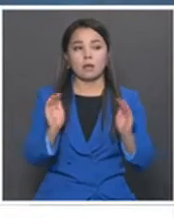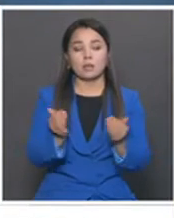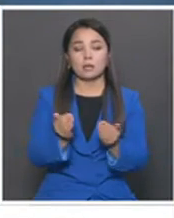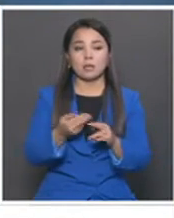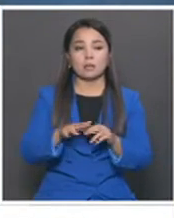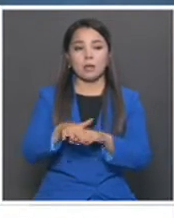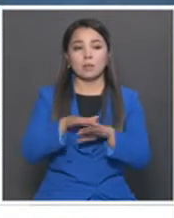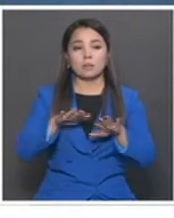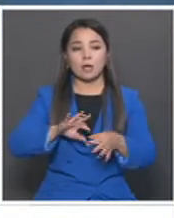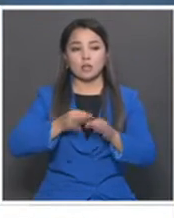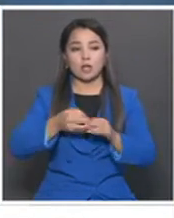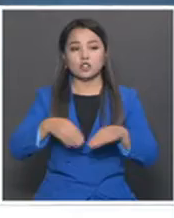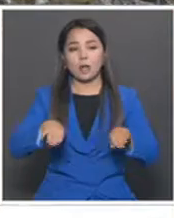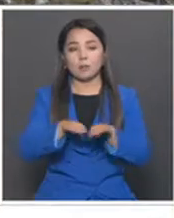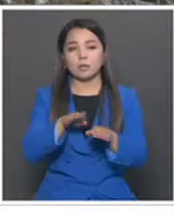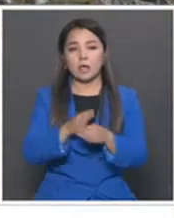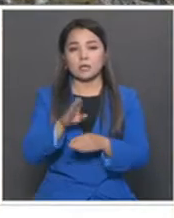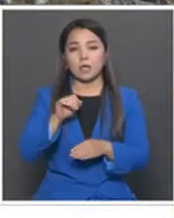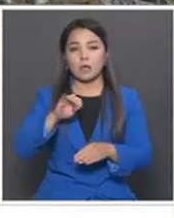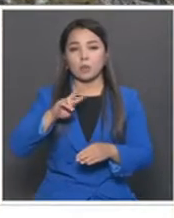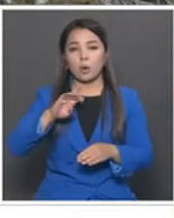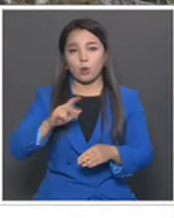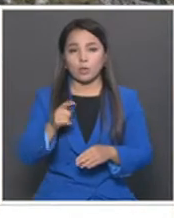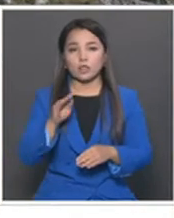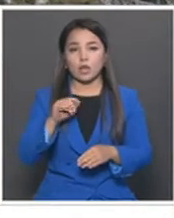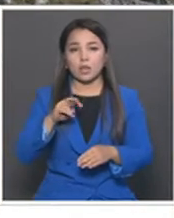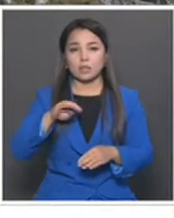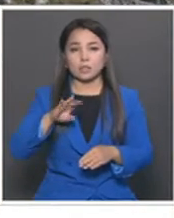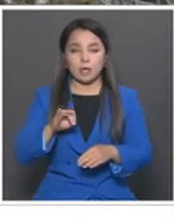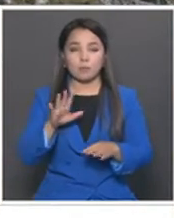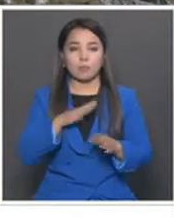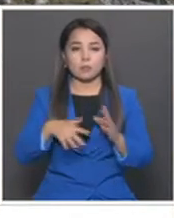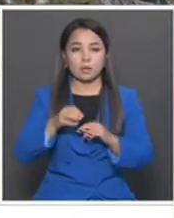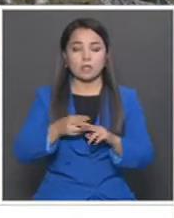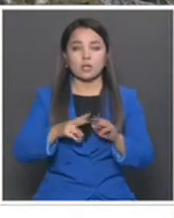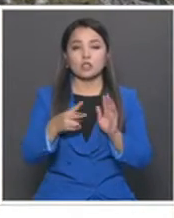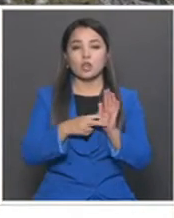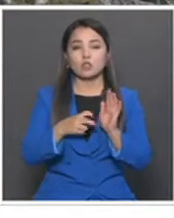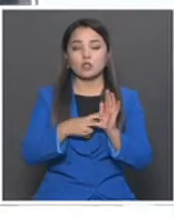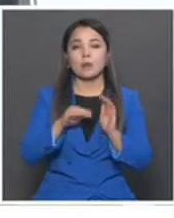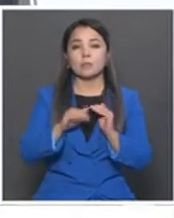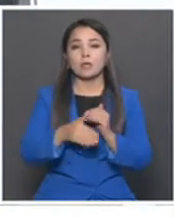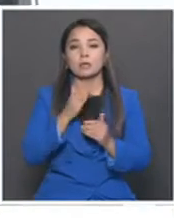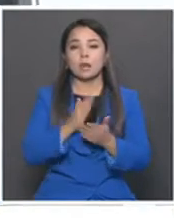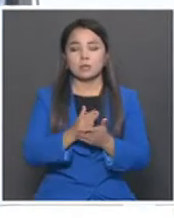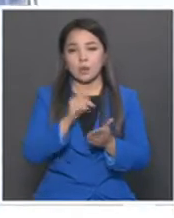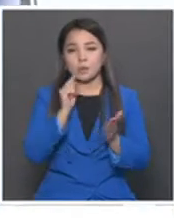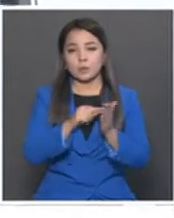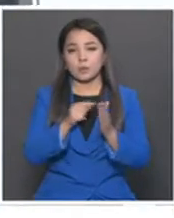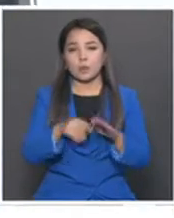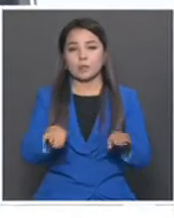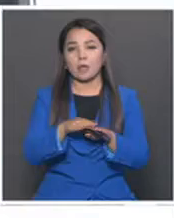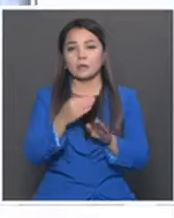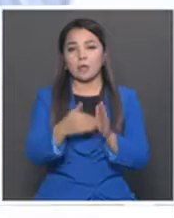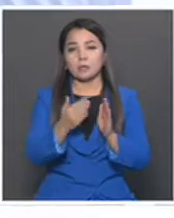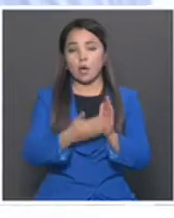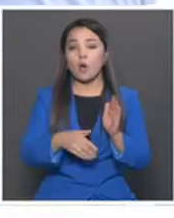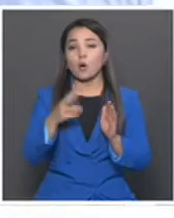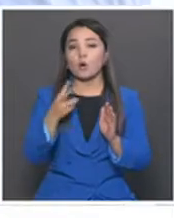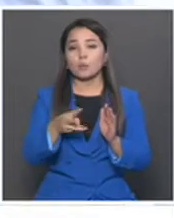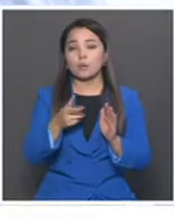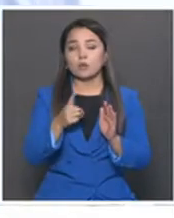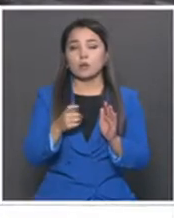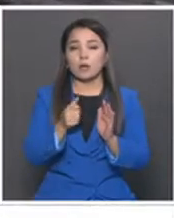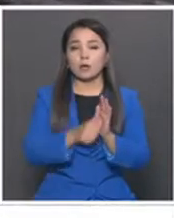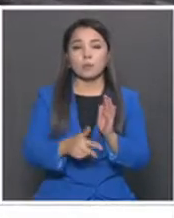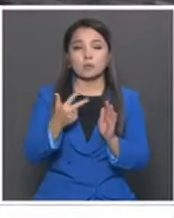ошағы анықталған Тереңкөл, Железин аудандарында барлығы 7000-нан астам құстың көзі жойылды. Құс тұмауынан 3163 қанатты қырылған. Бұдан бөлек